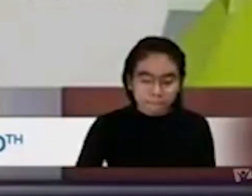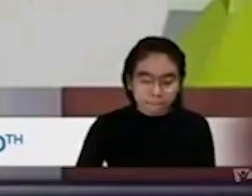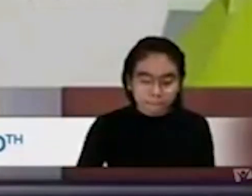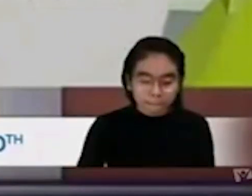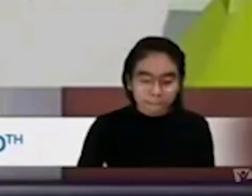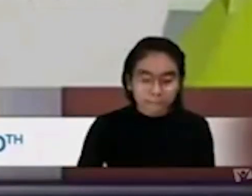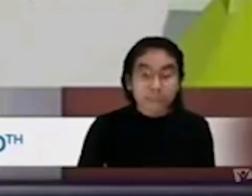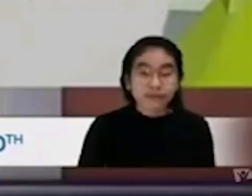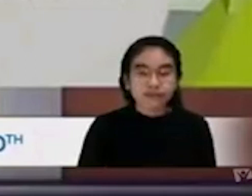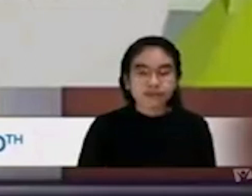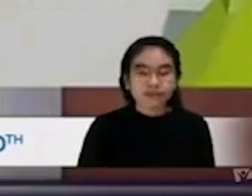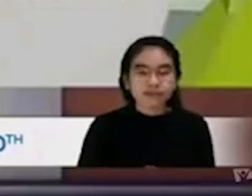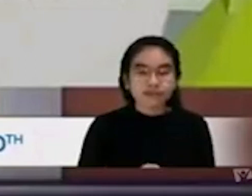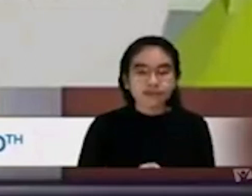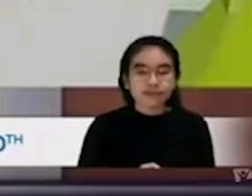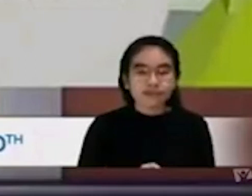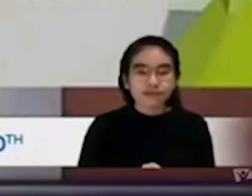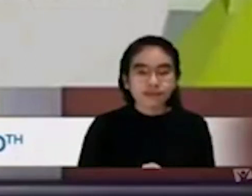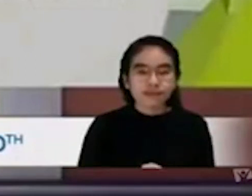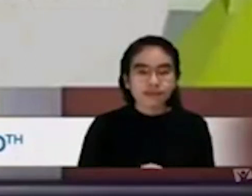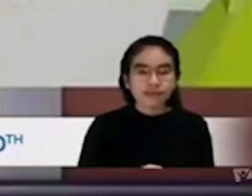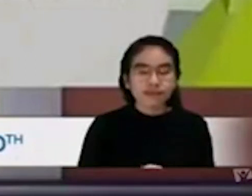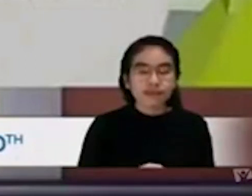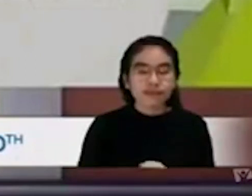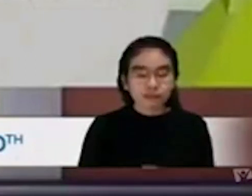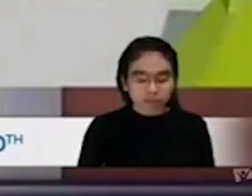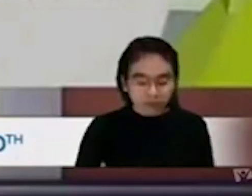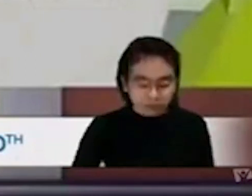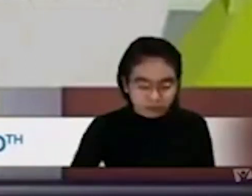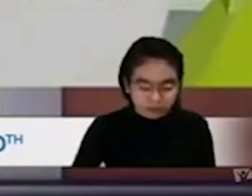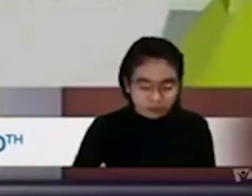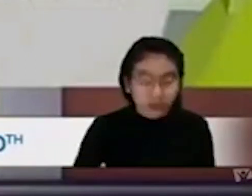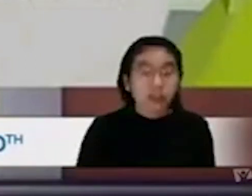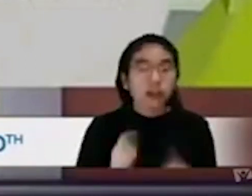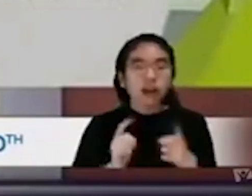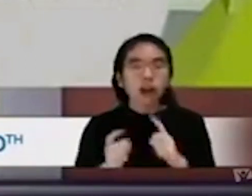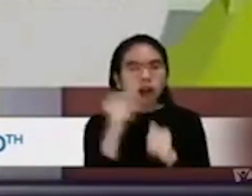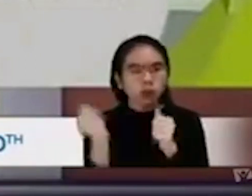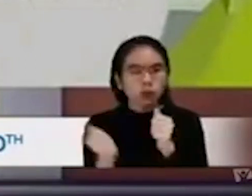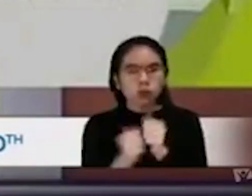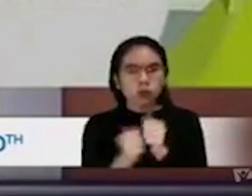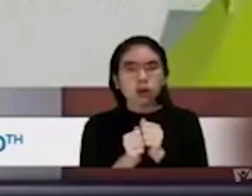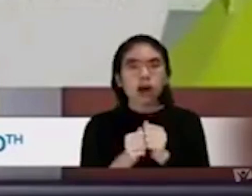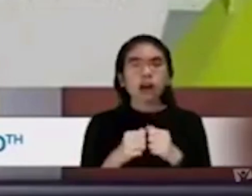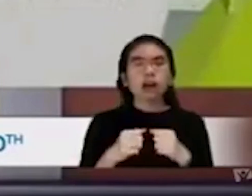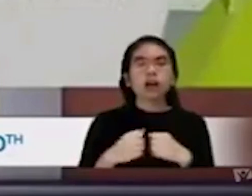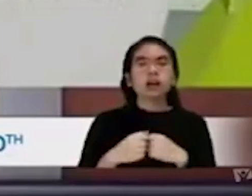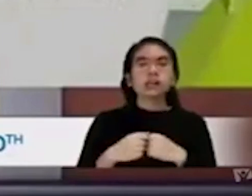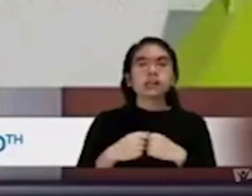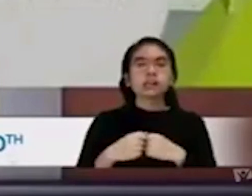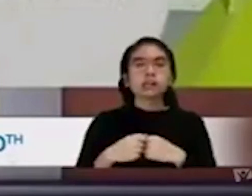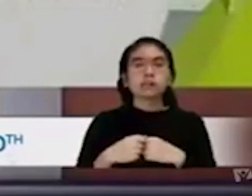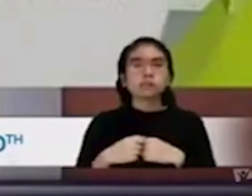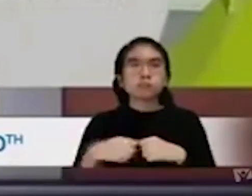cahaya dengan jenis pencahayaan tertentu dapat memisahkan ruang satu dengan ruang yang lain. Meski ruang